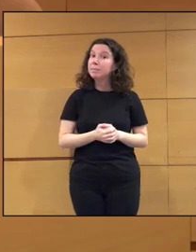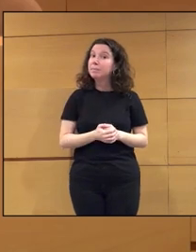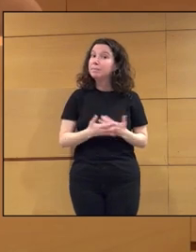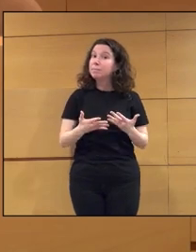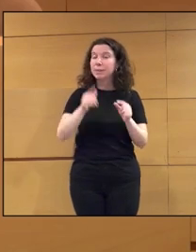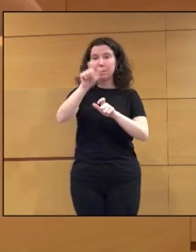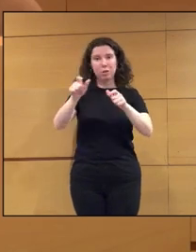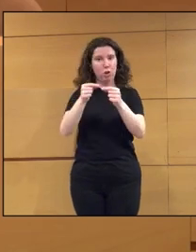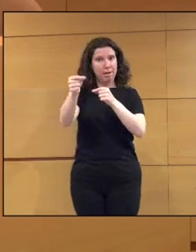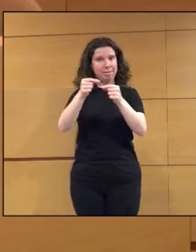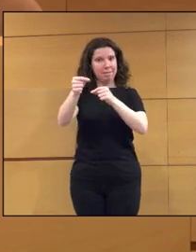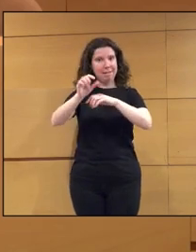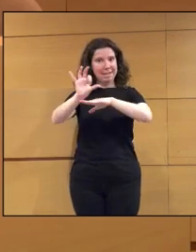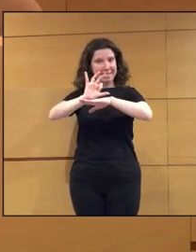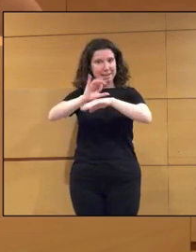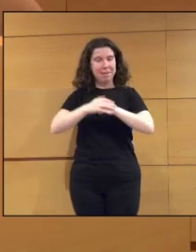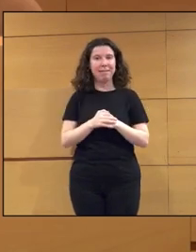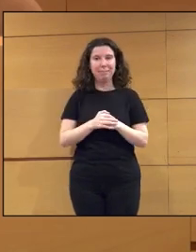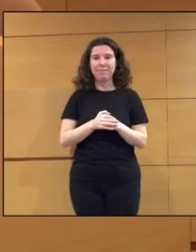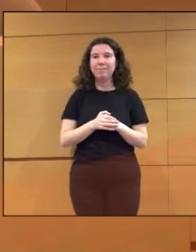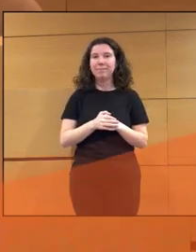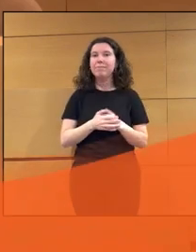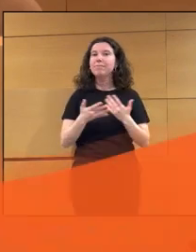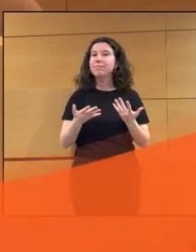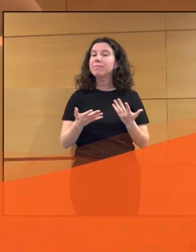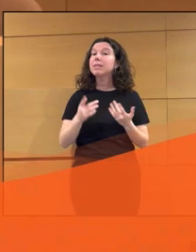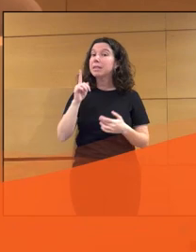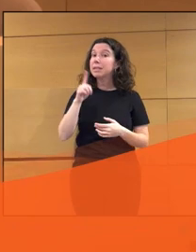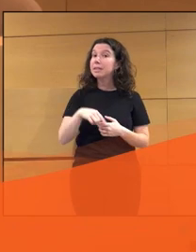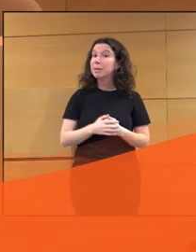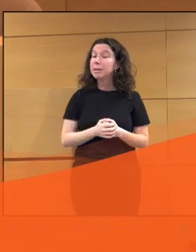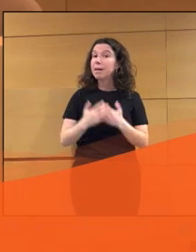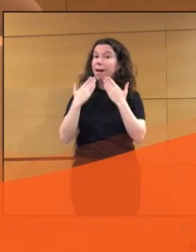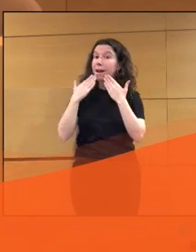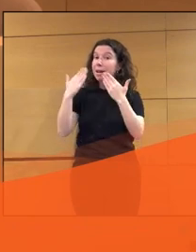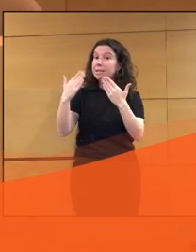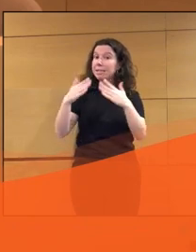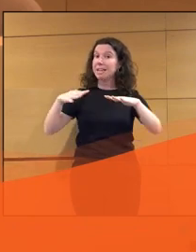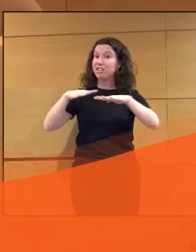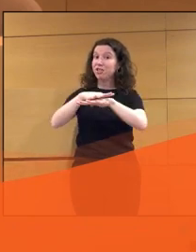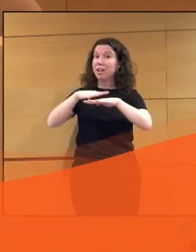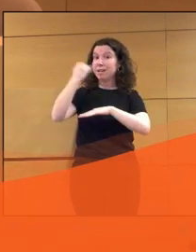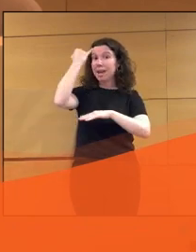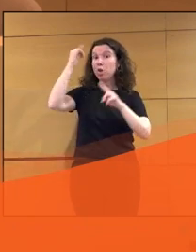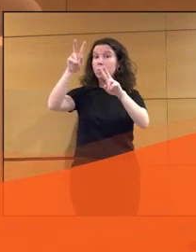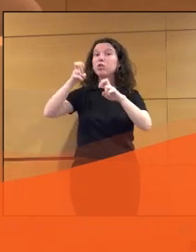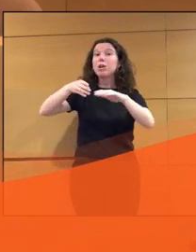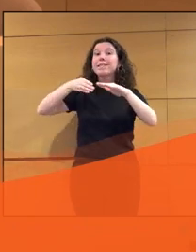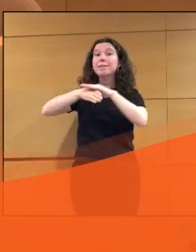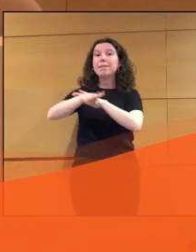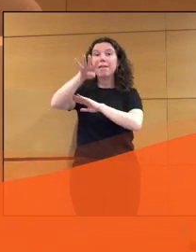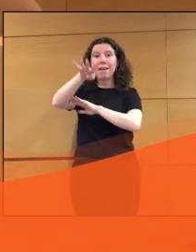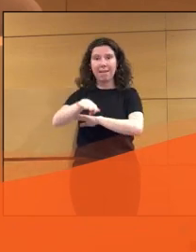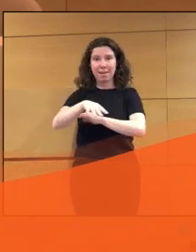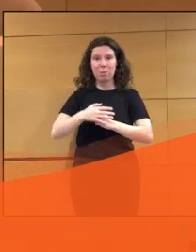i els que estan online o veient-nos per streaming. Donar també les gràcies doncs, a la xarxa d'innovació d'accessibilitat de Catalunya per